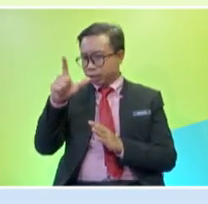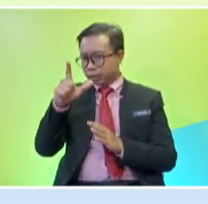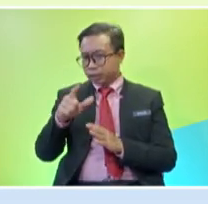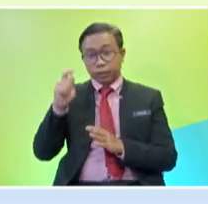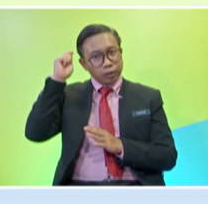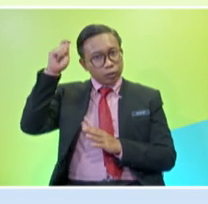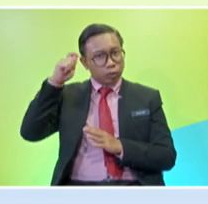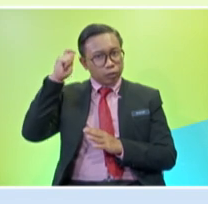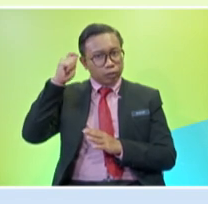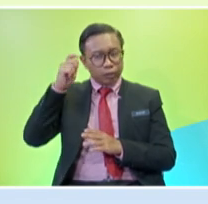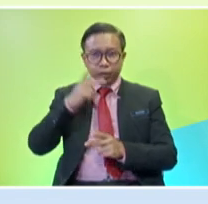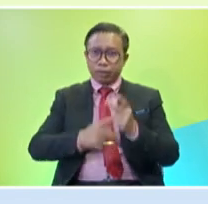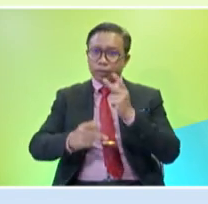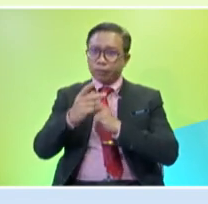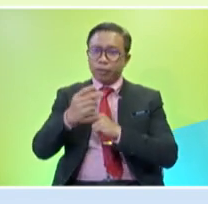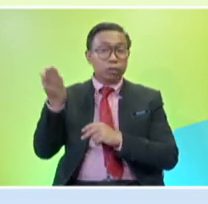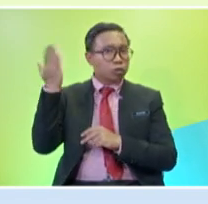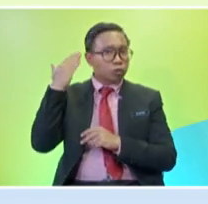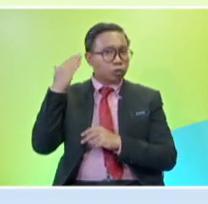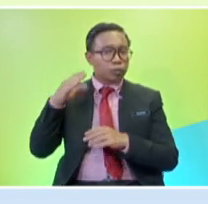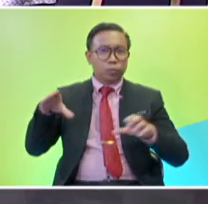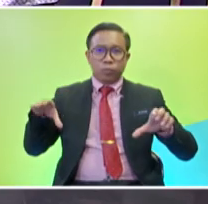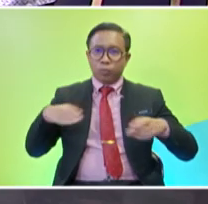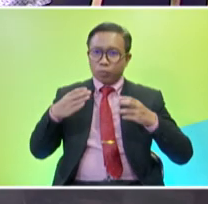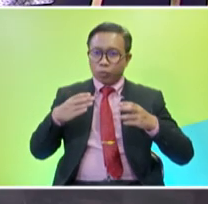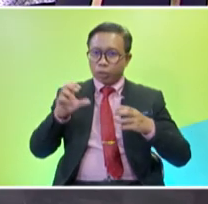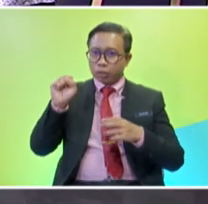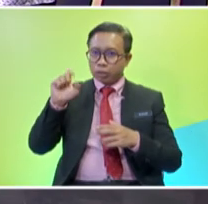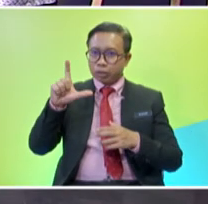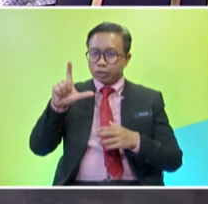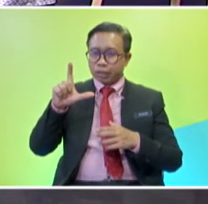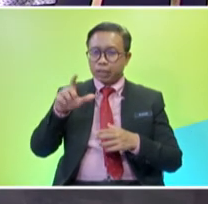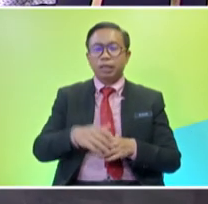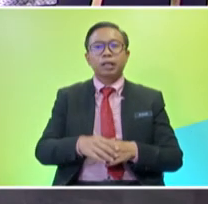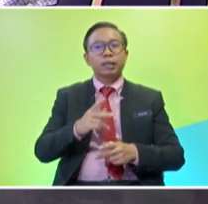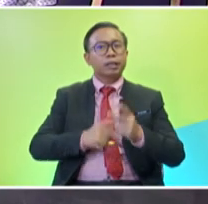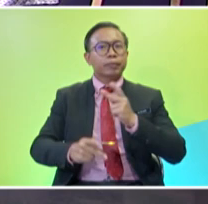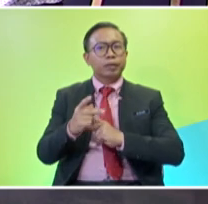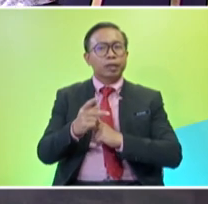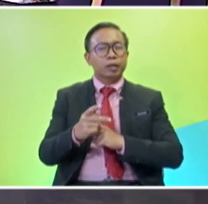sel kimia ringkas Zombies kita buat sel kimia ringkas